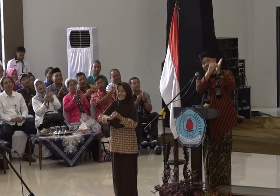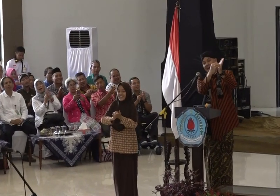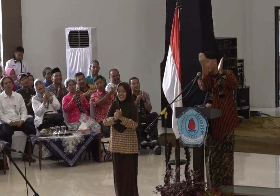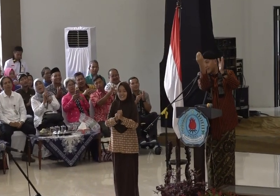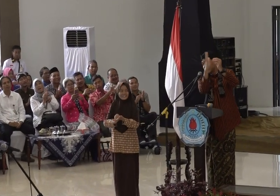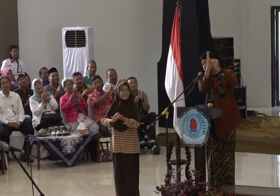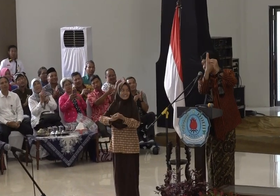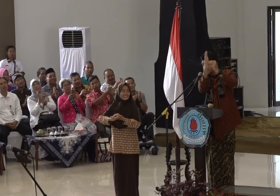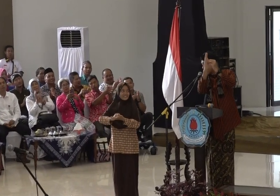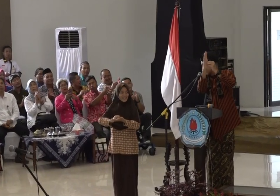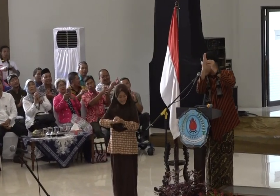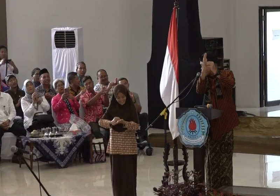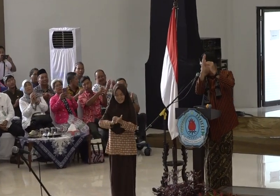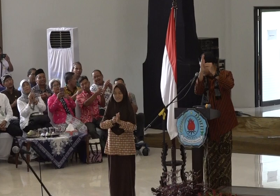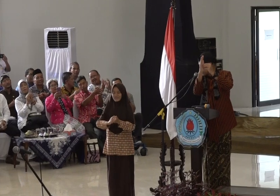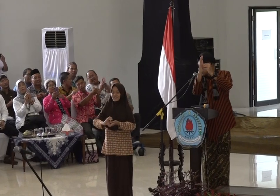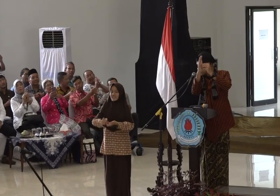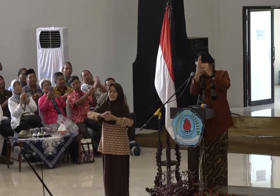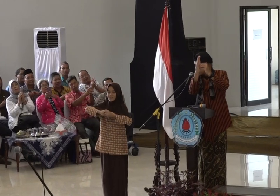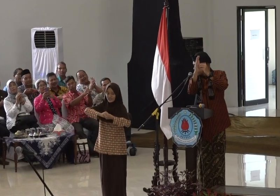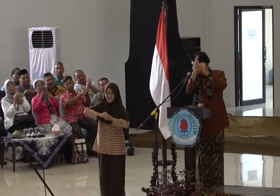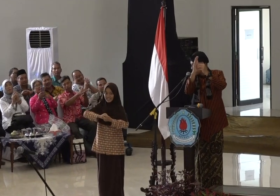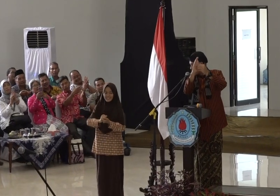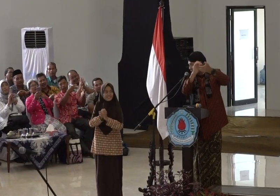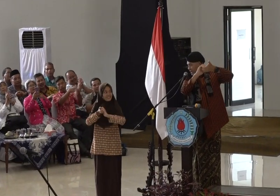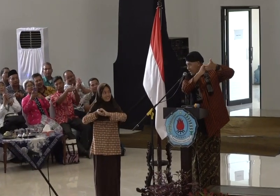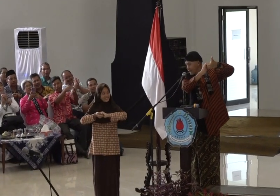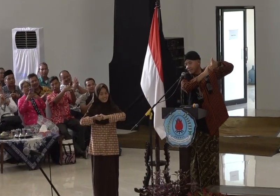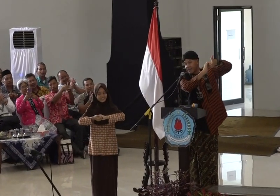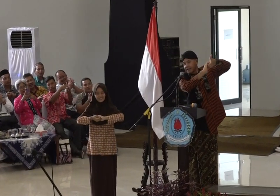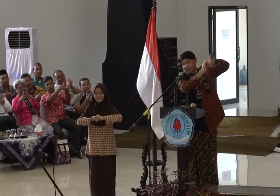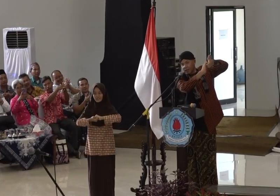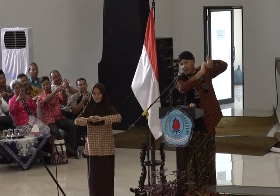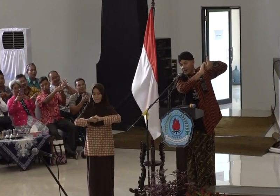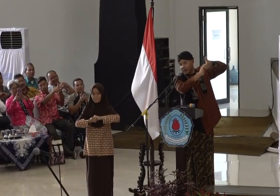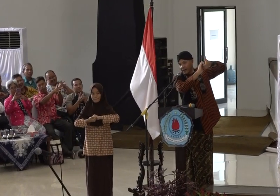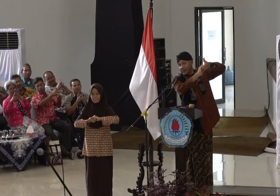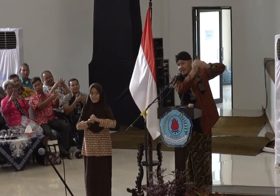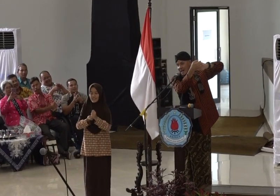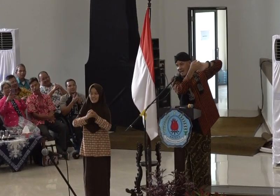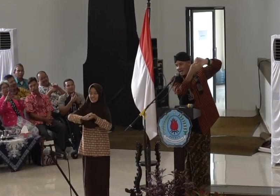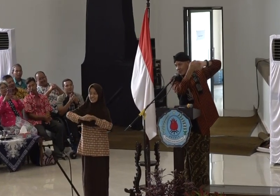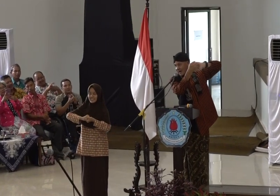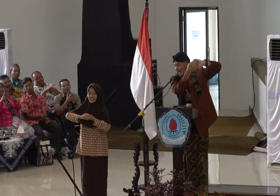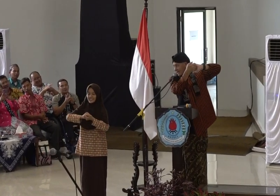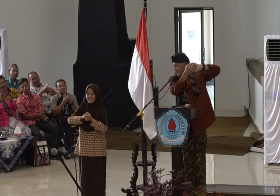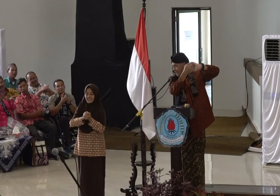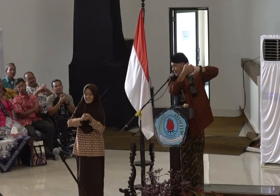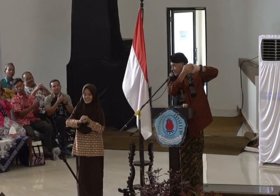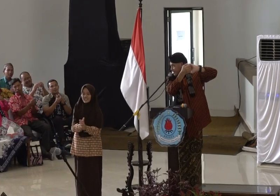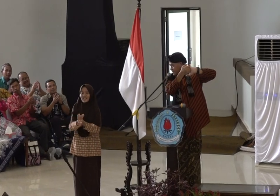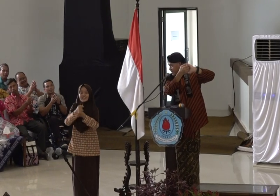gantian kan ini ujungnya biar bersih terus hai oke digosok ya dua